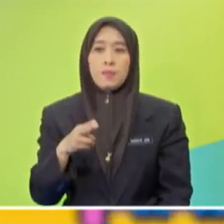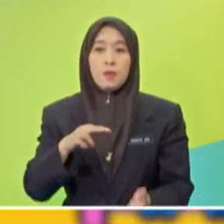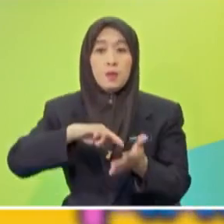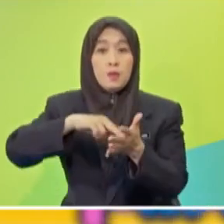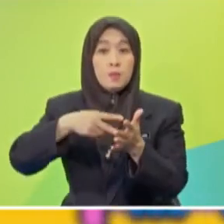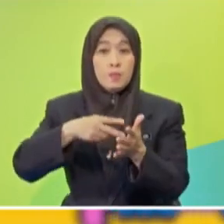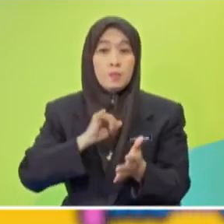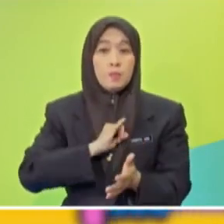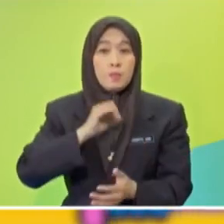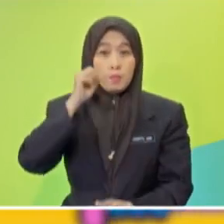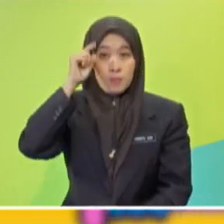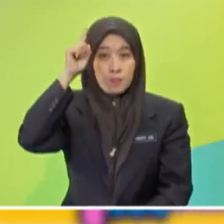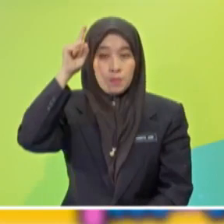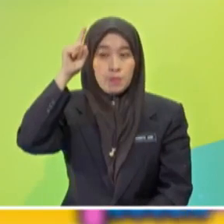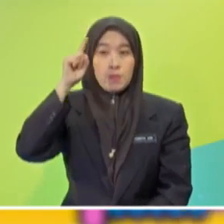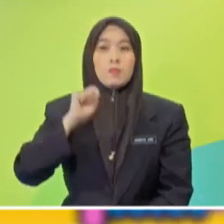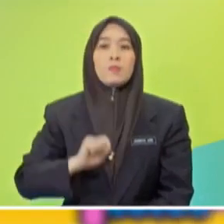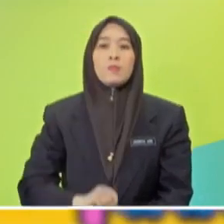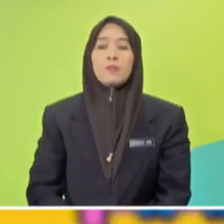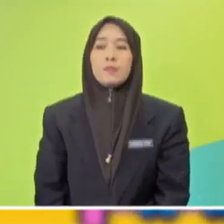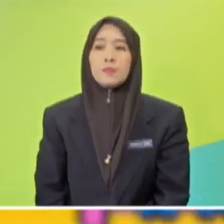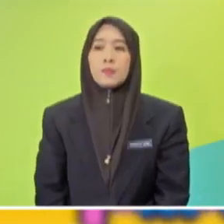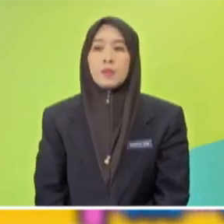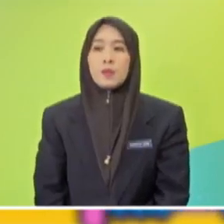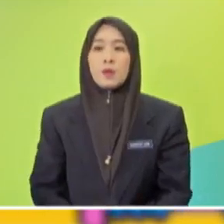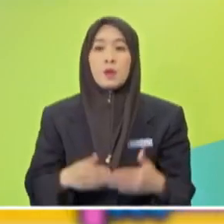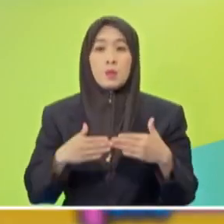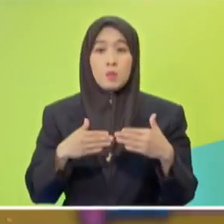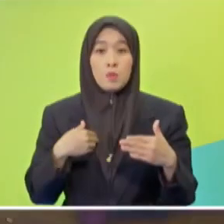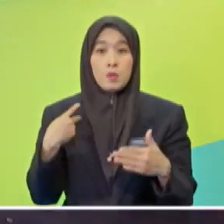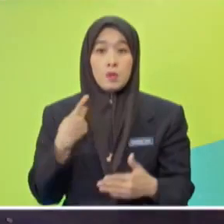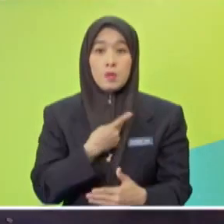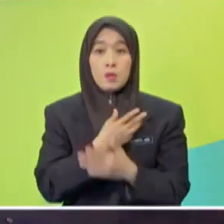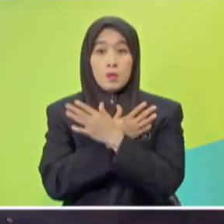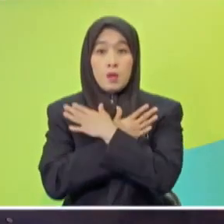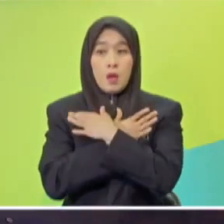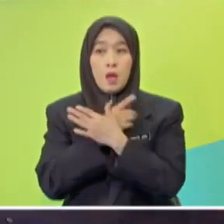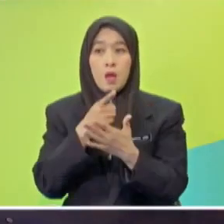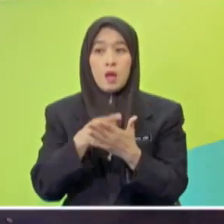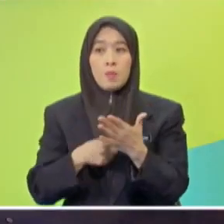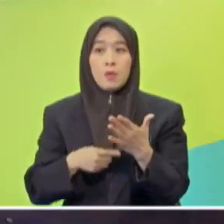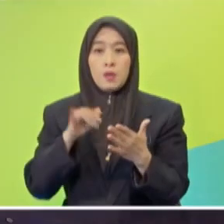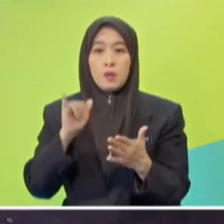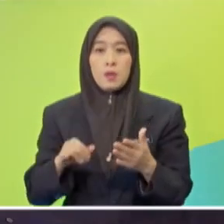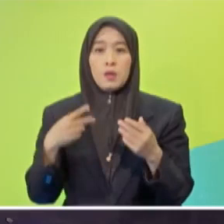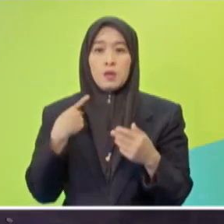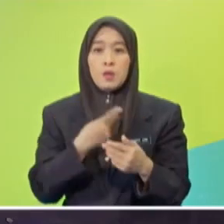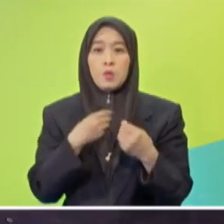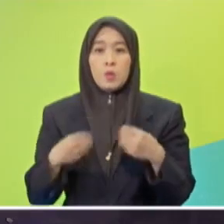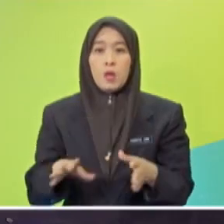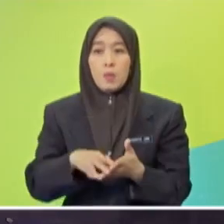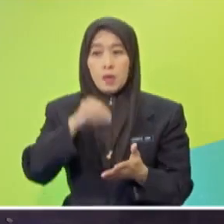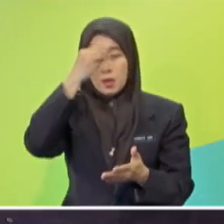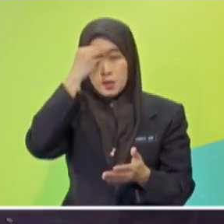semua Baiklah sebelum kita lihat Cikgu Apakah kesimpulan ringkas terhadap apa yang kita belajar sertakan ini